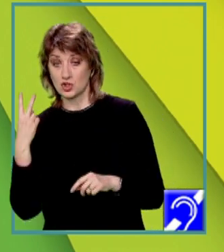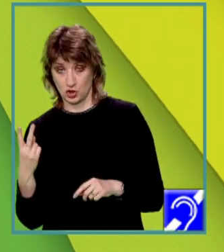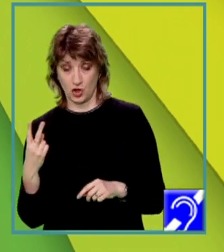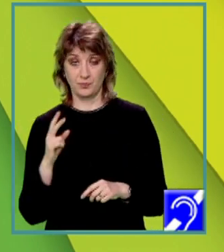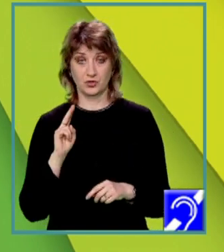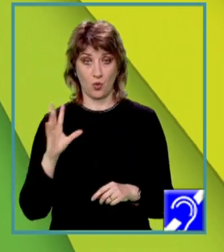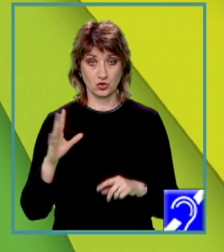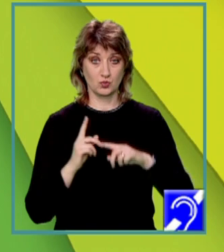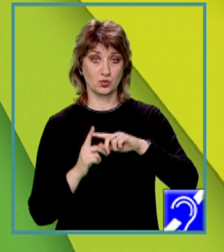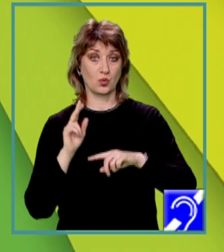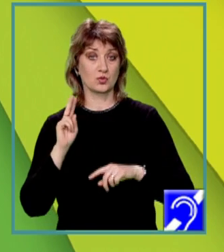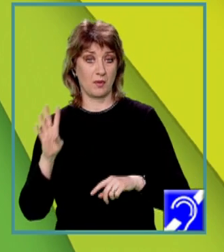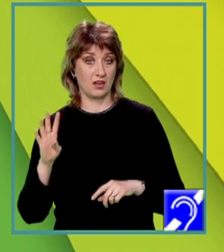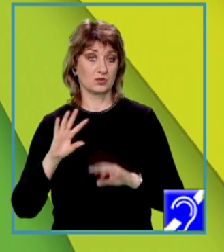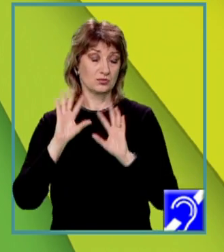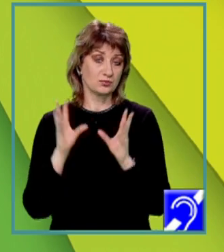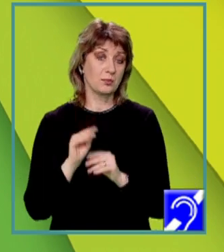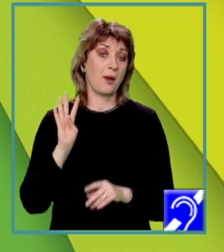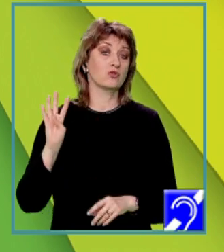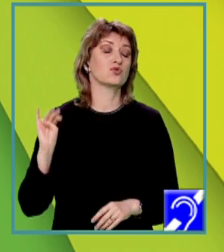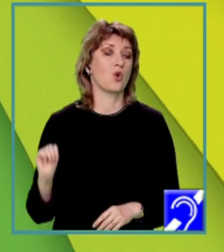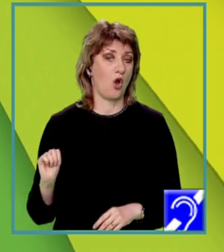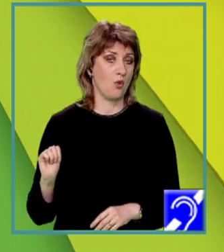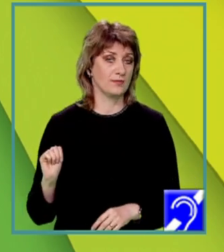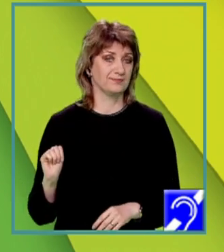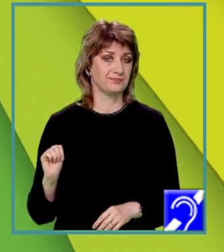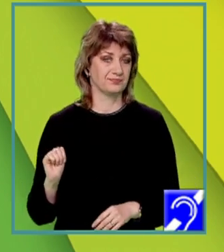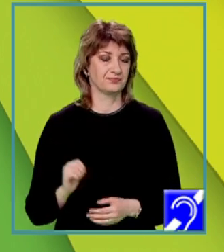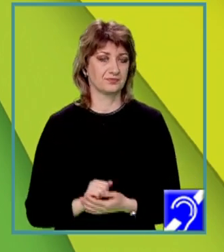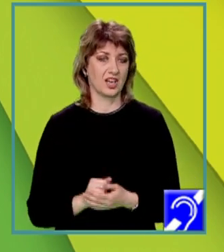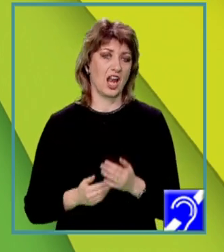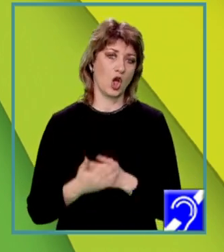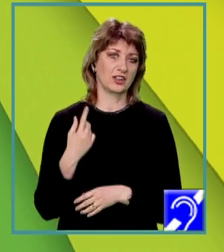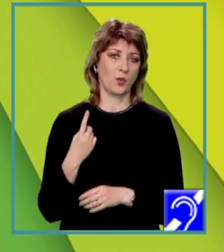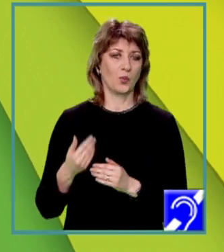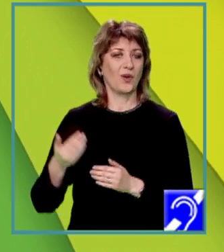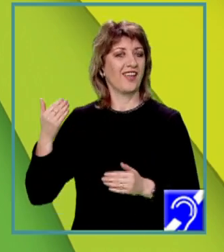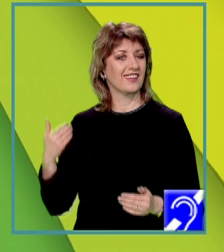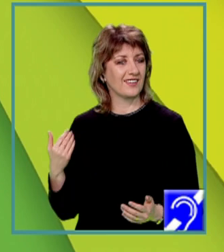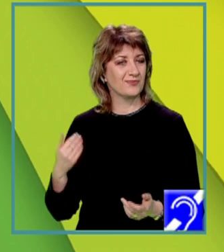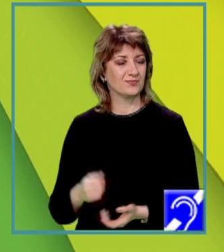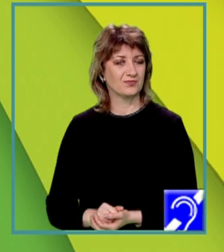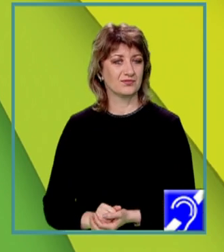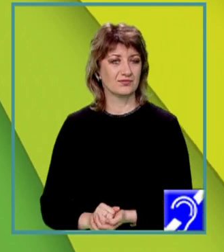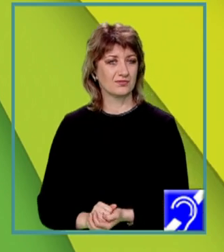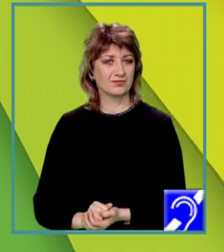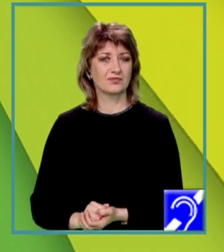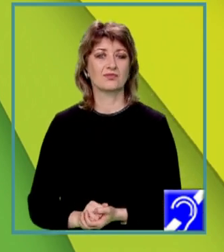25 plus 24 Deci este 49 în loc de 1 Cum a fost la ecuația interioară